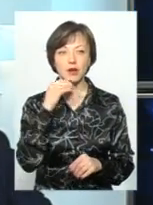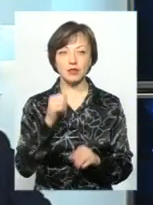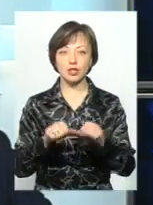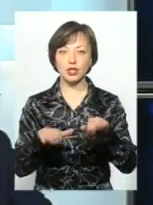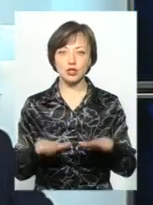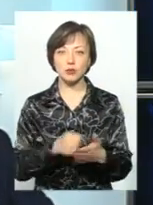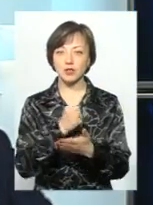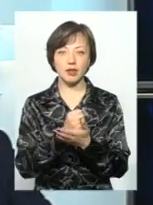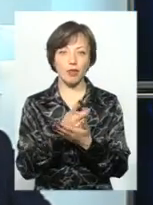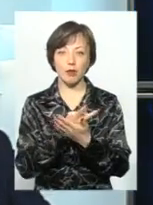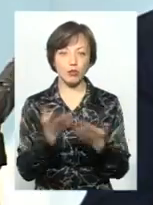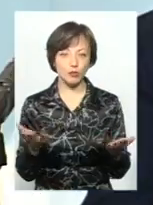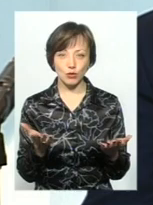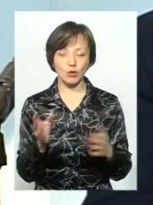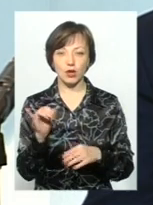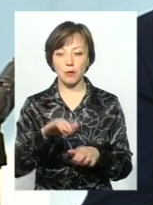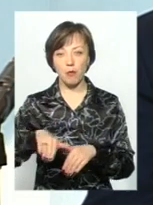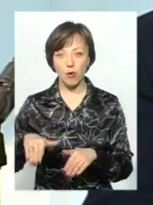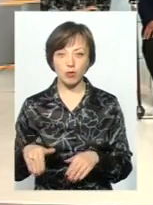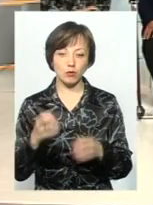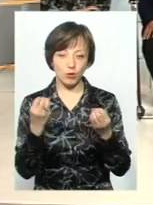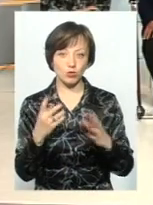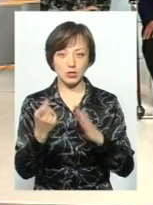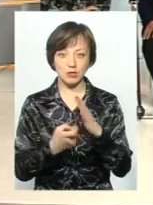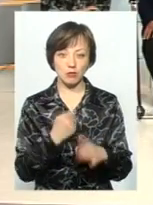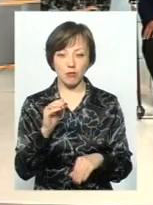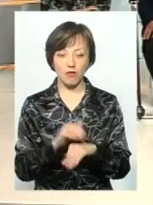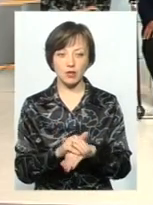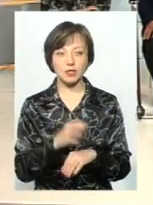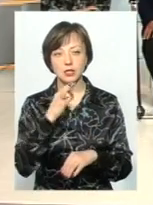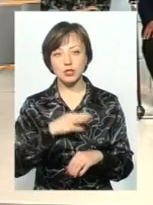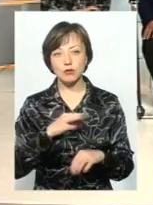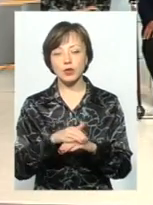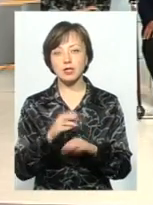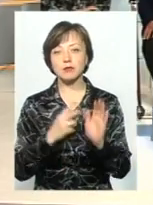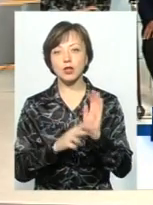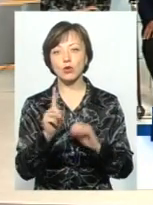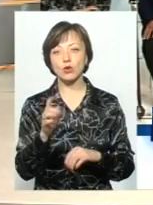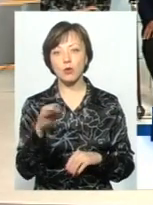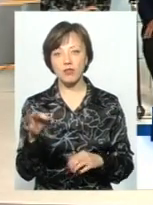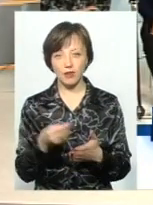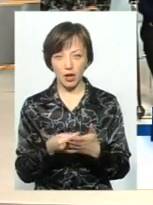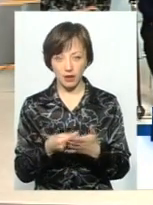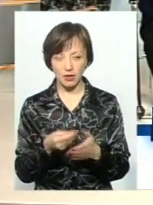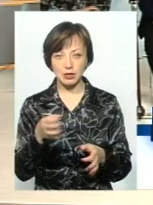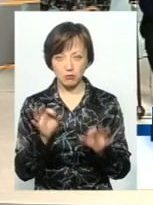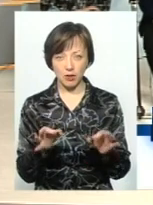рішень приймається непрозоро, ну, і да. Потім ми просто дізнаємось по факту. Скажіть, будь ласка, от 71 копійка в тарифі, от, ну,